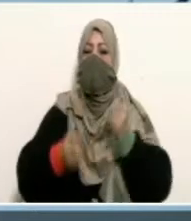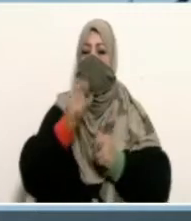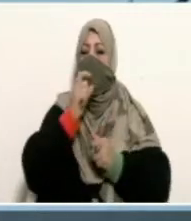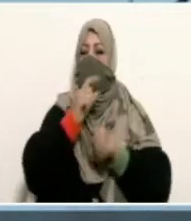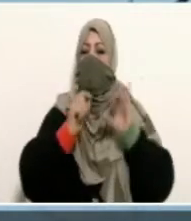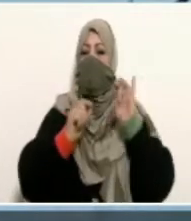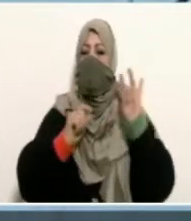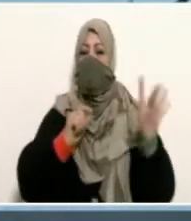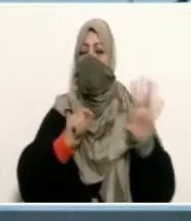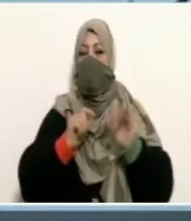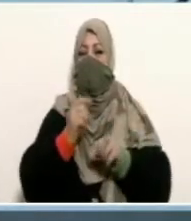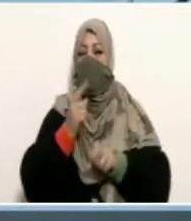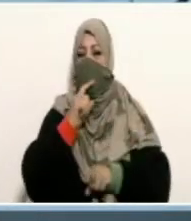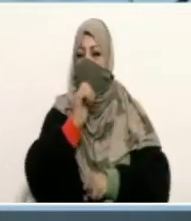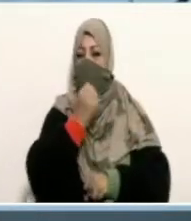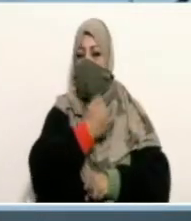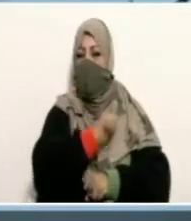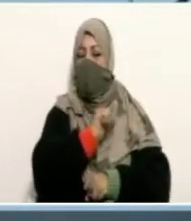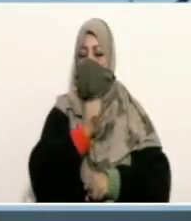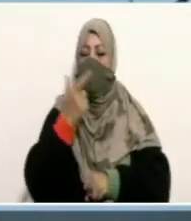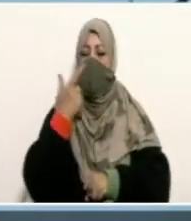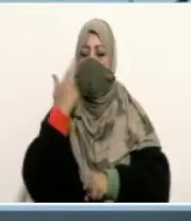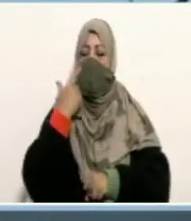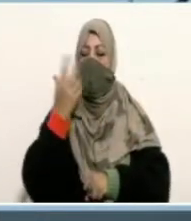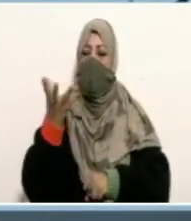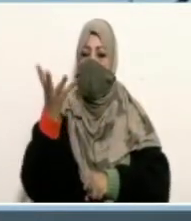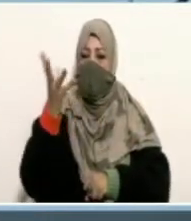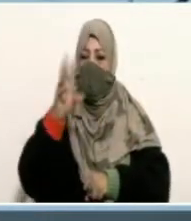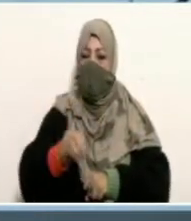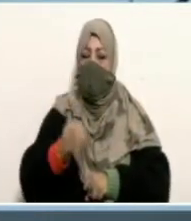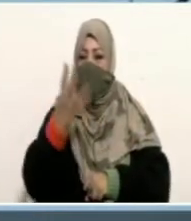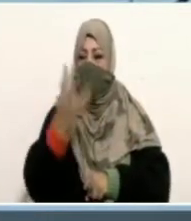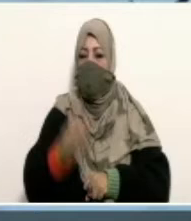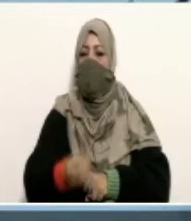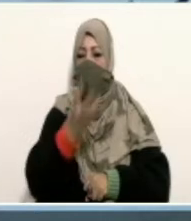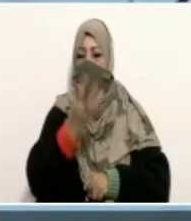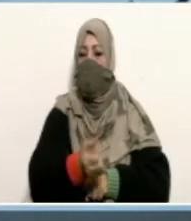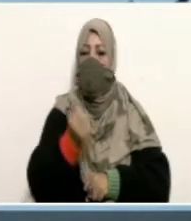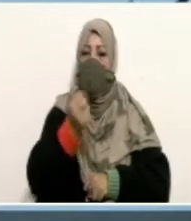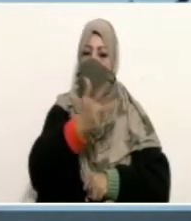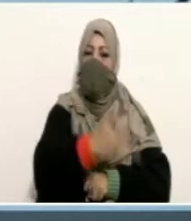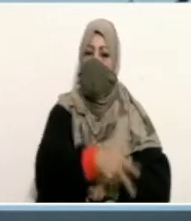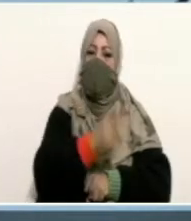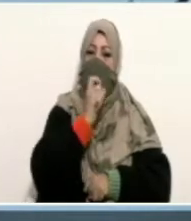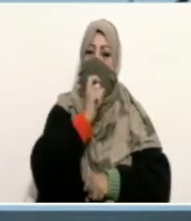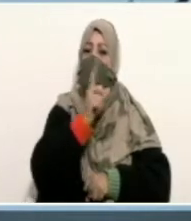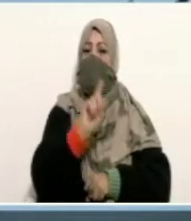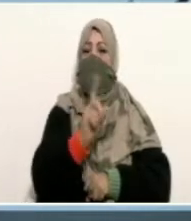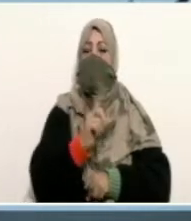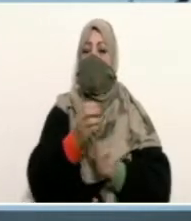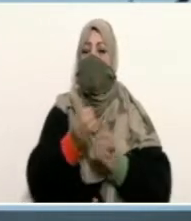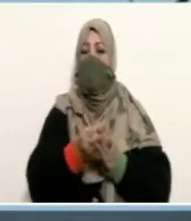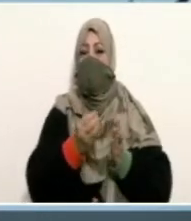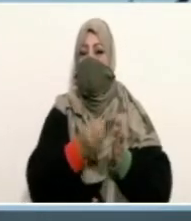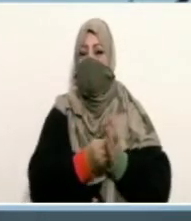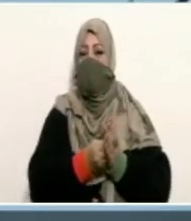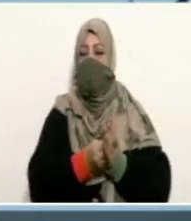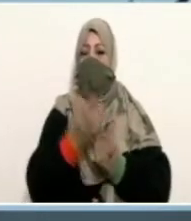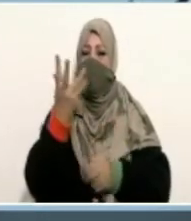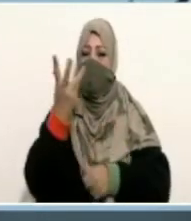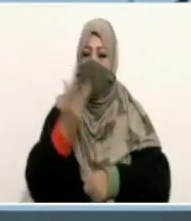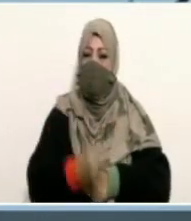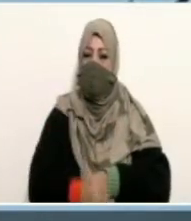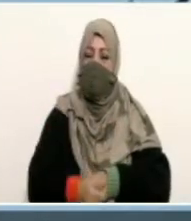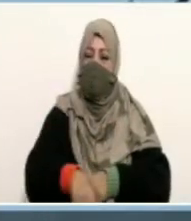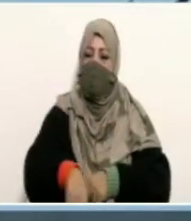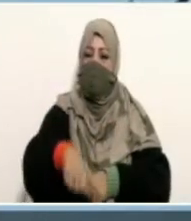ينتقل إلى أولاد أولاده، وهكذا ما تناسلوا وما وجد أحد منهم. وبعض الوثائق تنص على